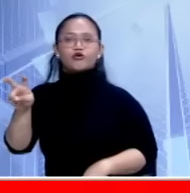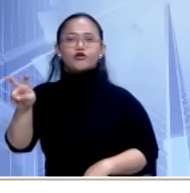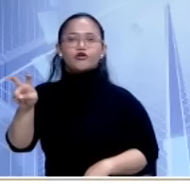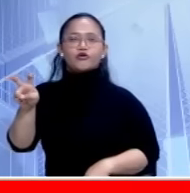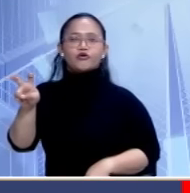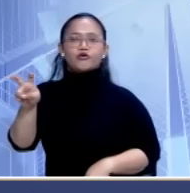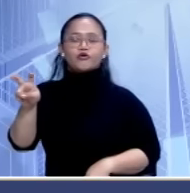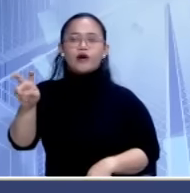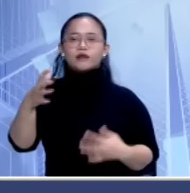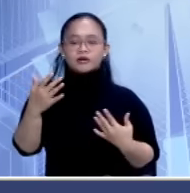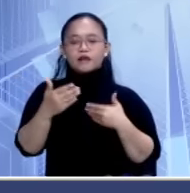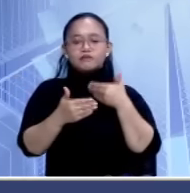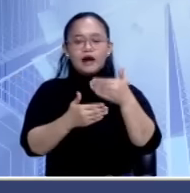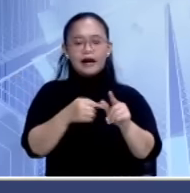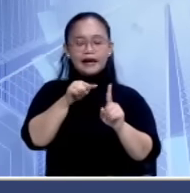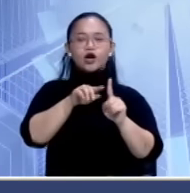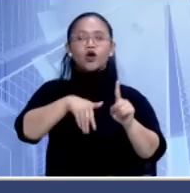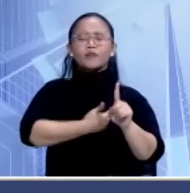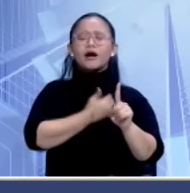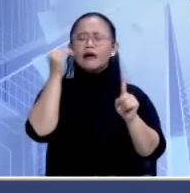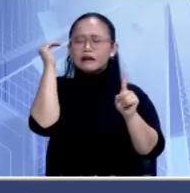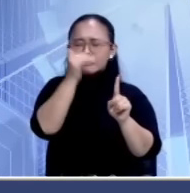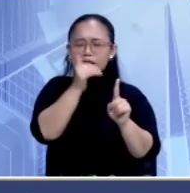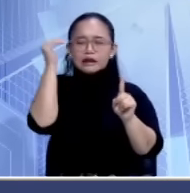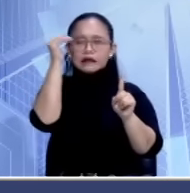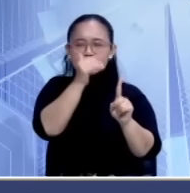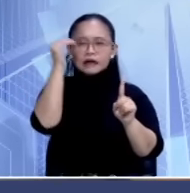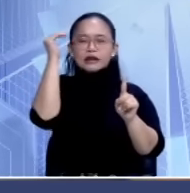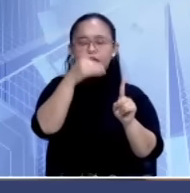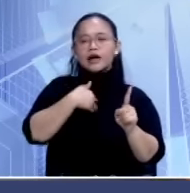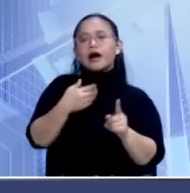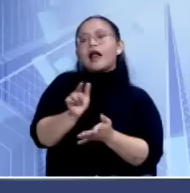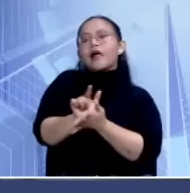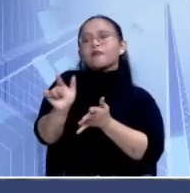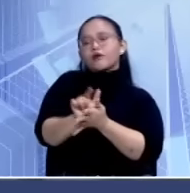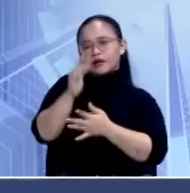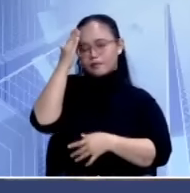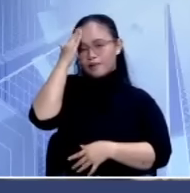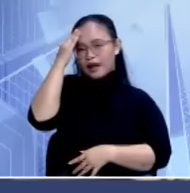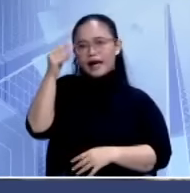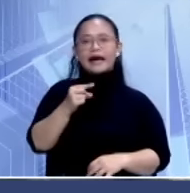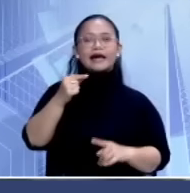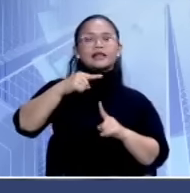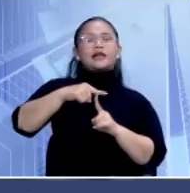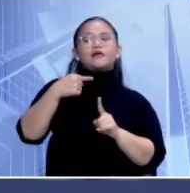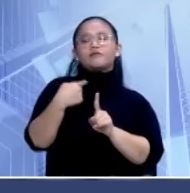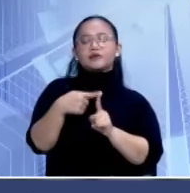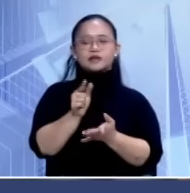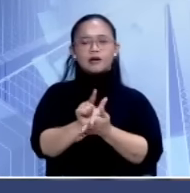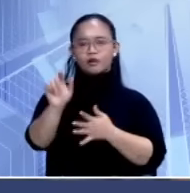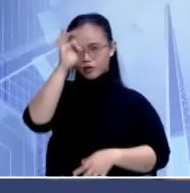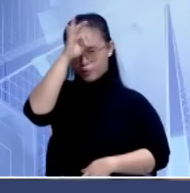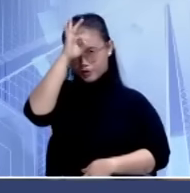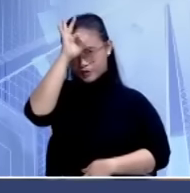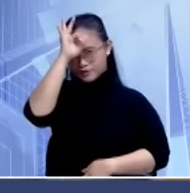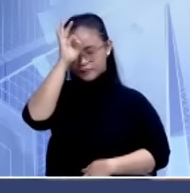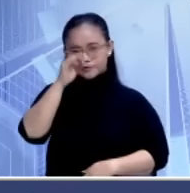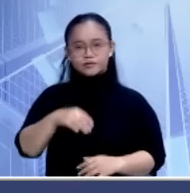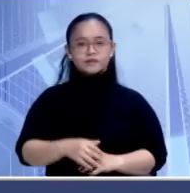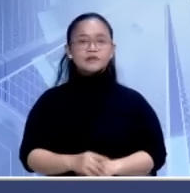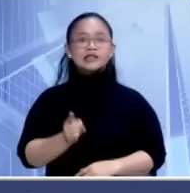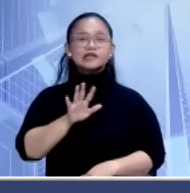korban. Sekejadian sambil menangis korban mengadukan perbuatan pelaku ke ketua RT hingga melaporkan kejadian tersebut ke polisi.